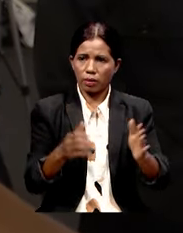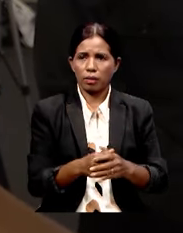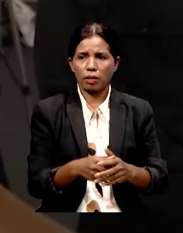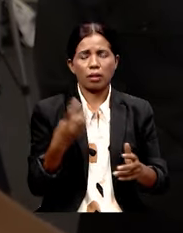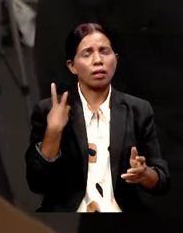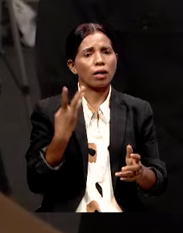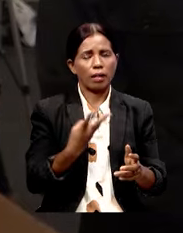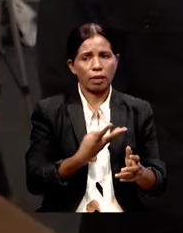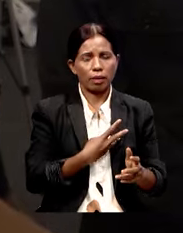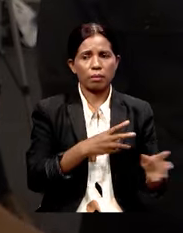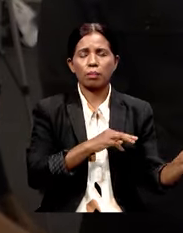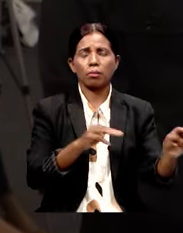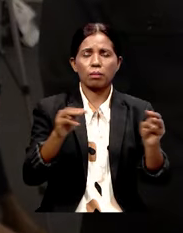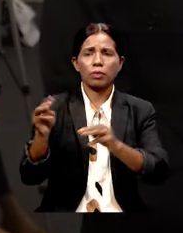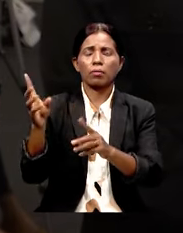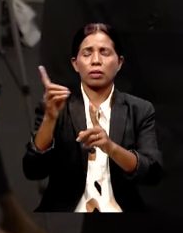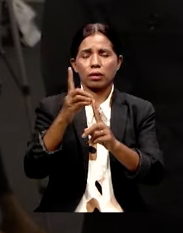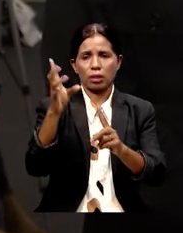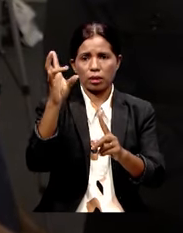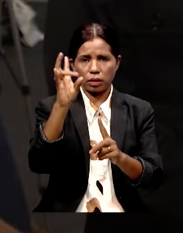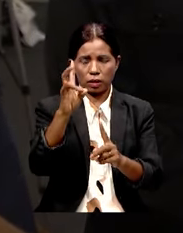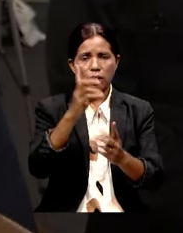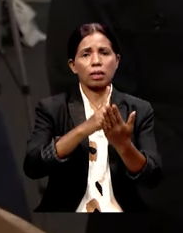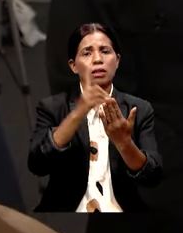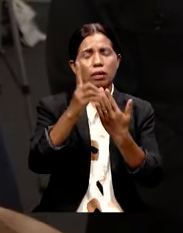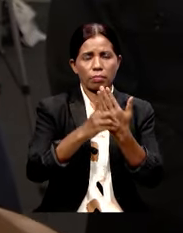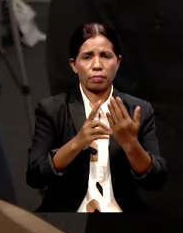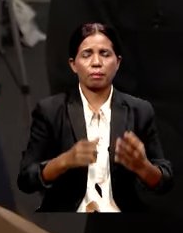kami adia bahaya seti.